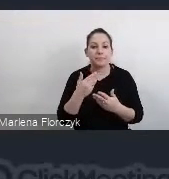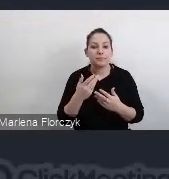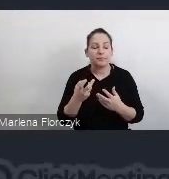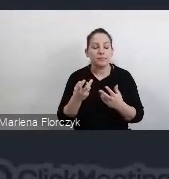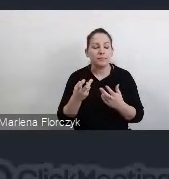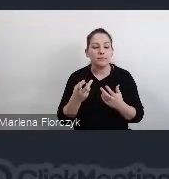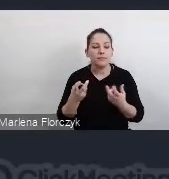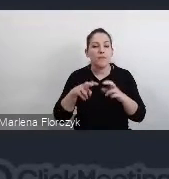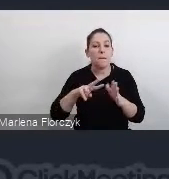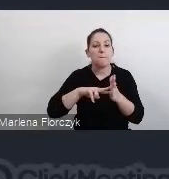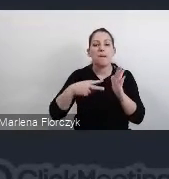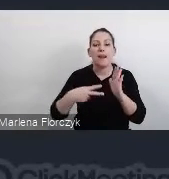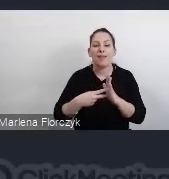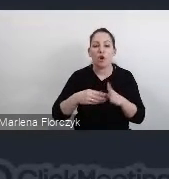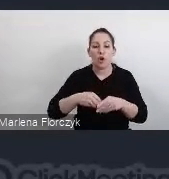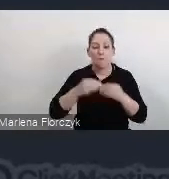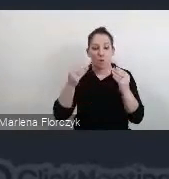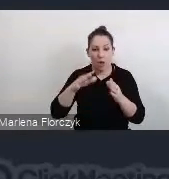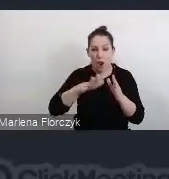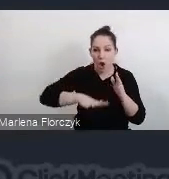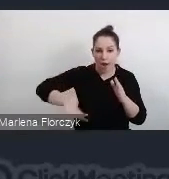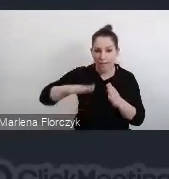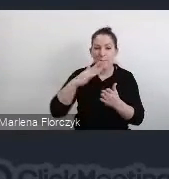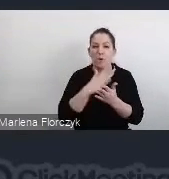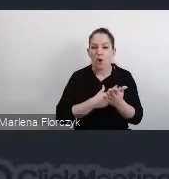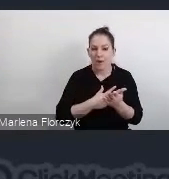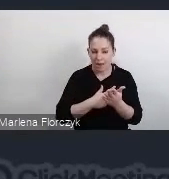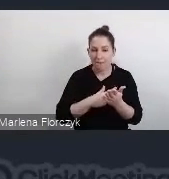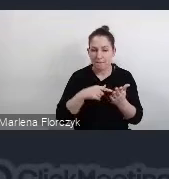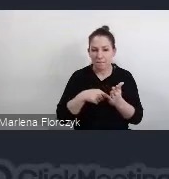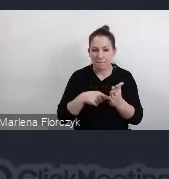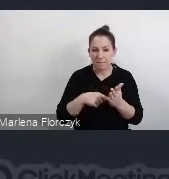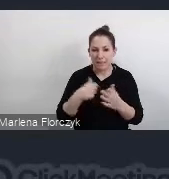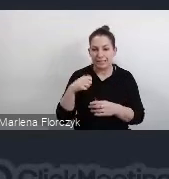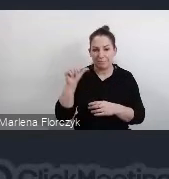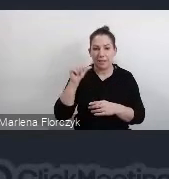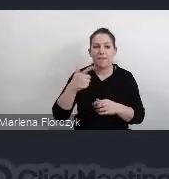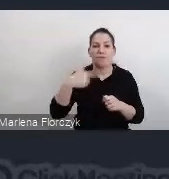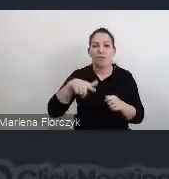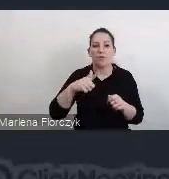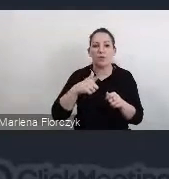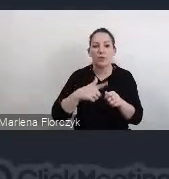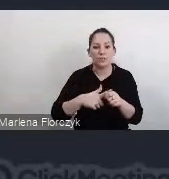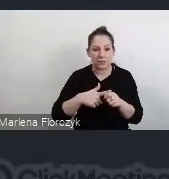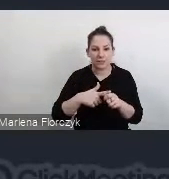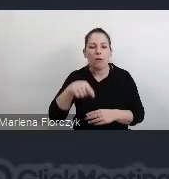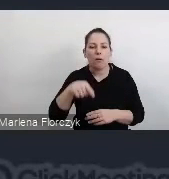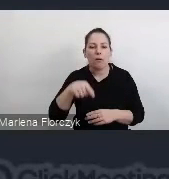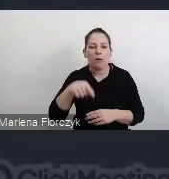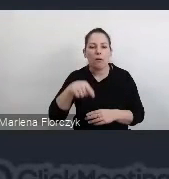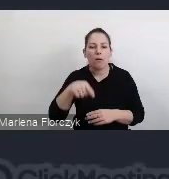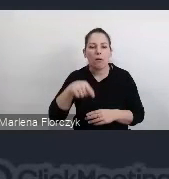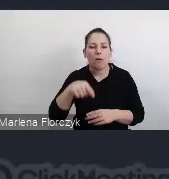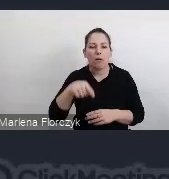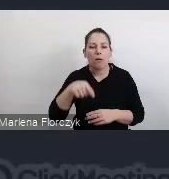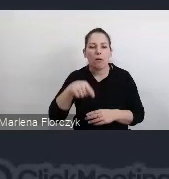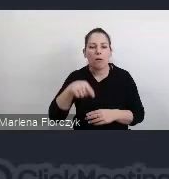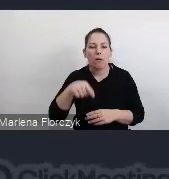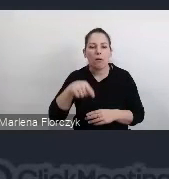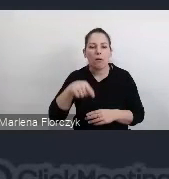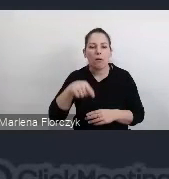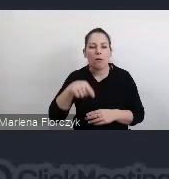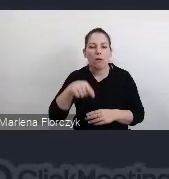tworzeniu planu rozwoju lokalnego, programu w roku 2020, no to już ten czas tak biegnie, to